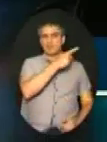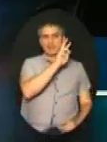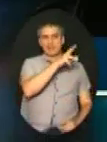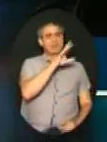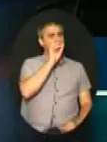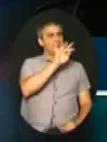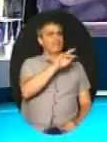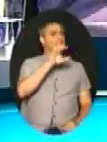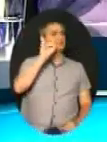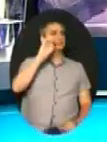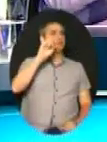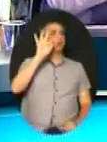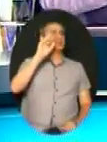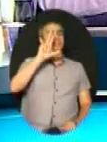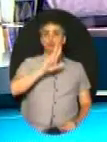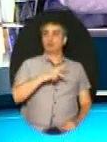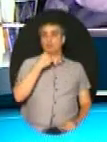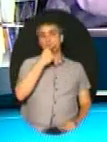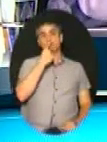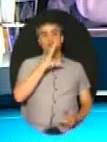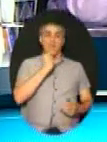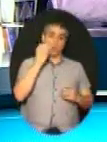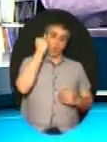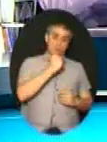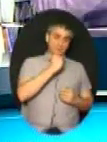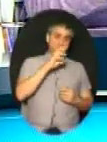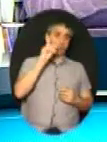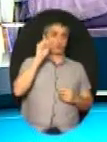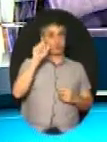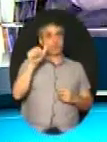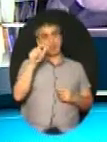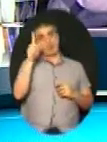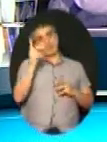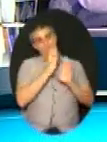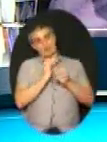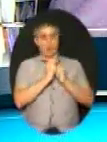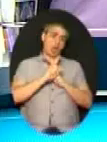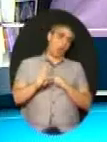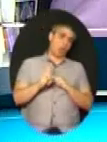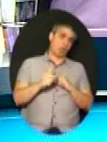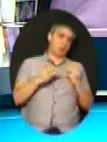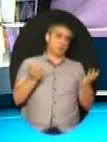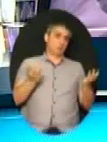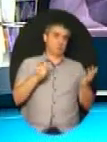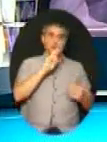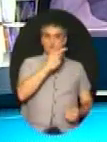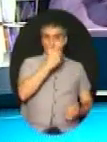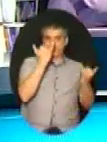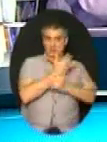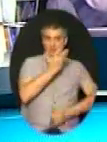יצאת נגד סמוטריץ' שהתחיל לתת פרשנויות האם הרוצחים בדומה הם מחבלים או לא מחבלים? אני זוכר אותך